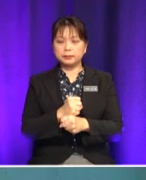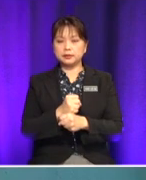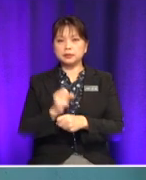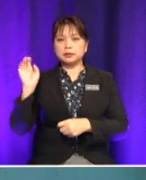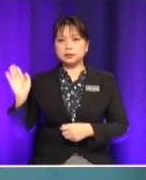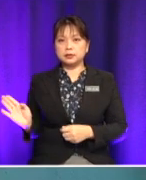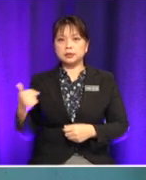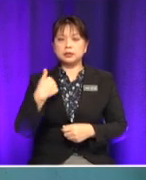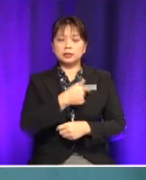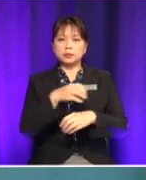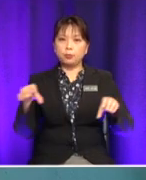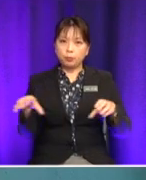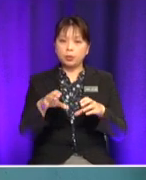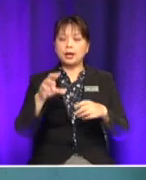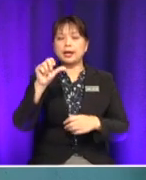analisis data